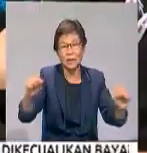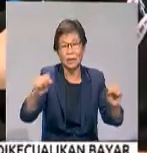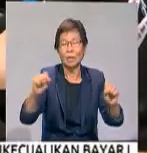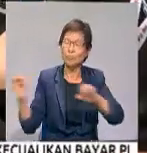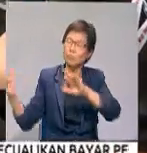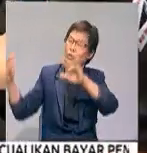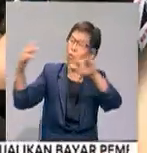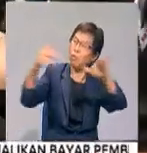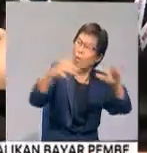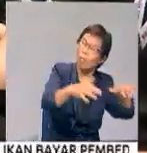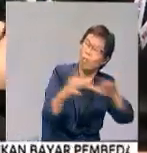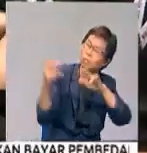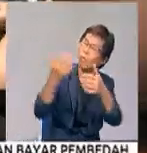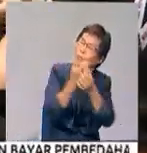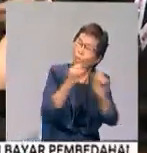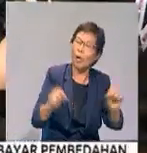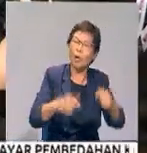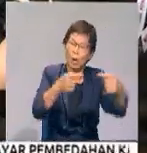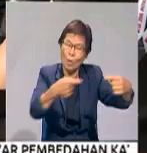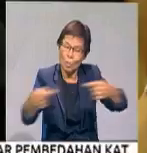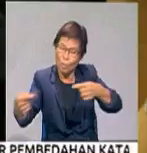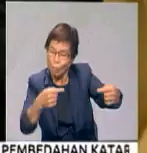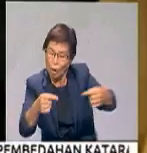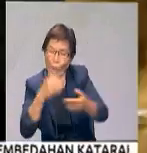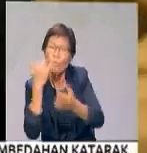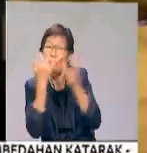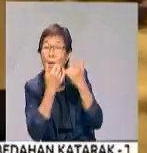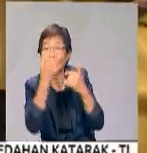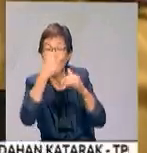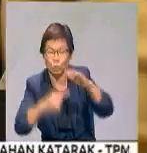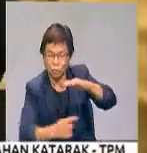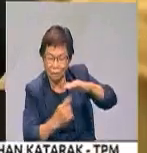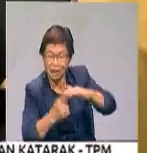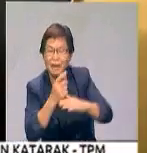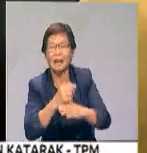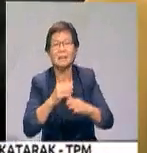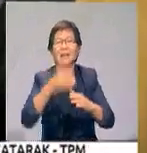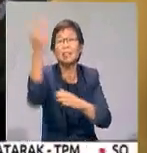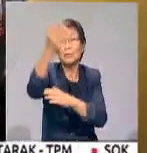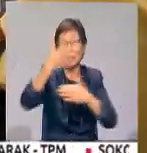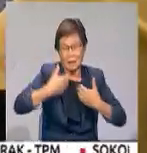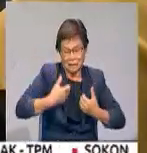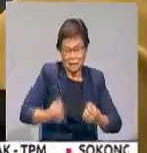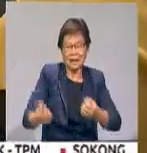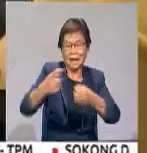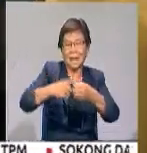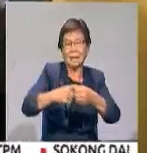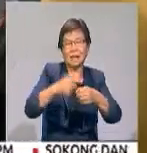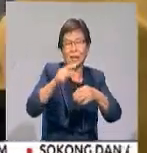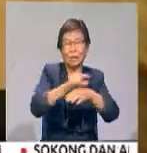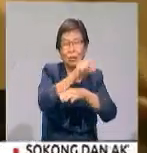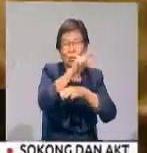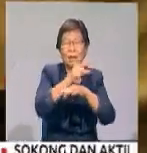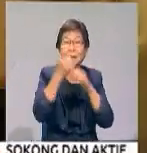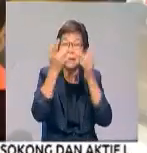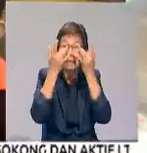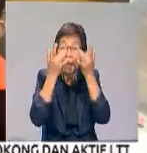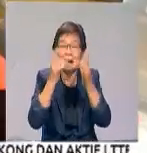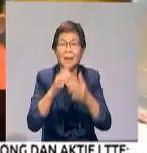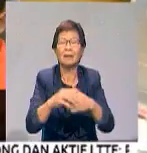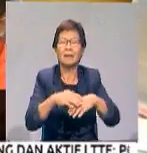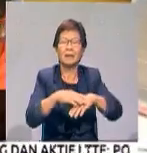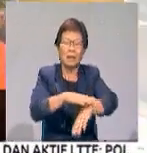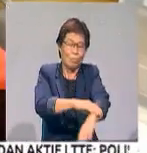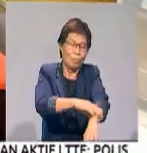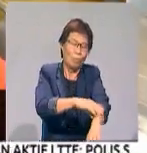pengunjung termasuk pertandingan mewarna untuk kanak-kanak prasekolah, ceramah kesihatan berkaitan penggunaan kanta lengkap, refleksologi